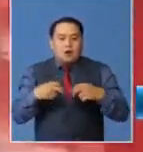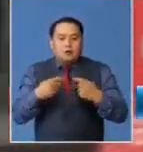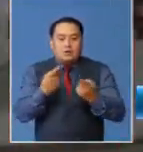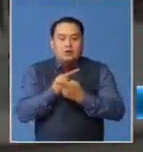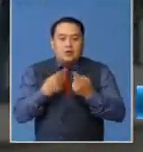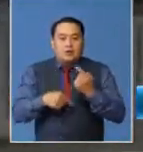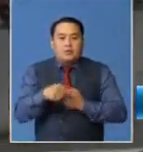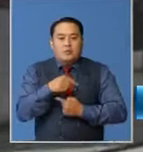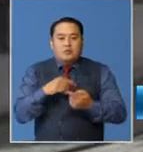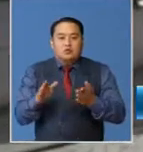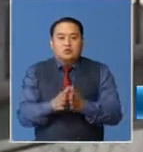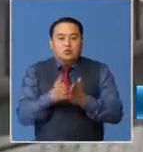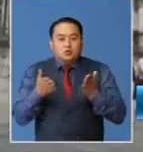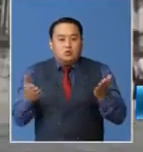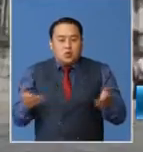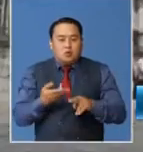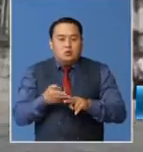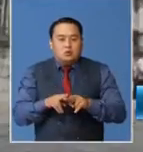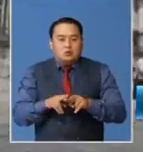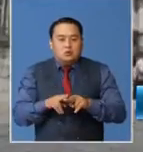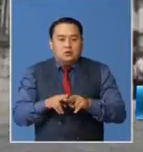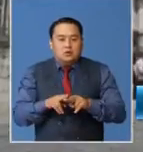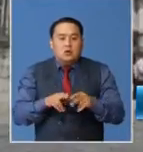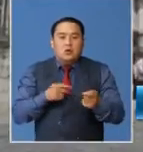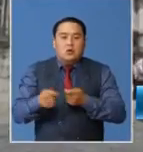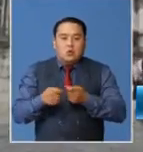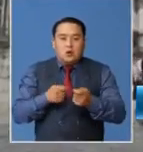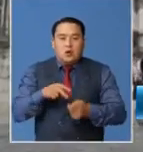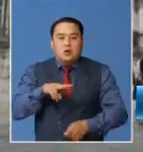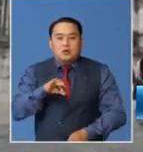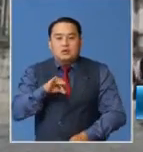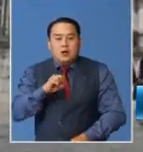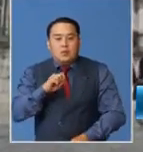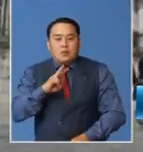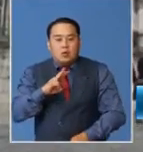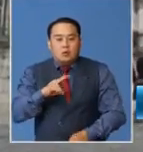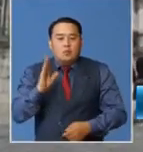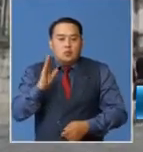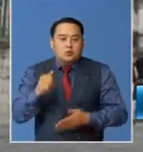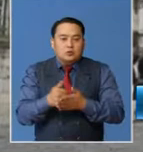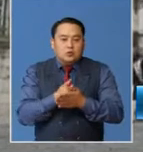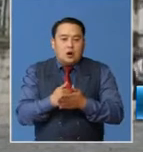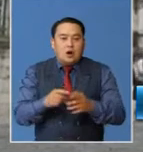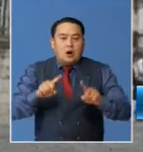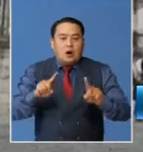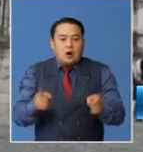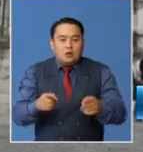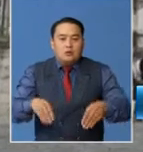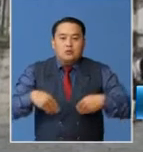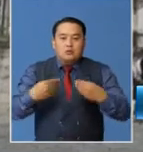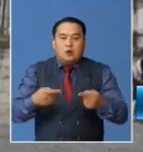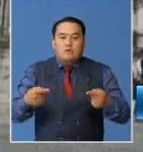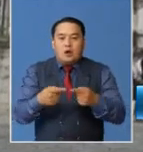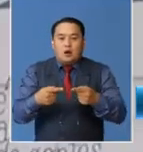опубликовал бизнес-журнал Journal de Negocios. Власти Лиссабона уже заявили, что будут добиваться ограничения сдачи жилья в